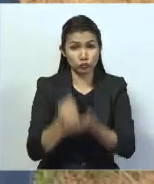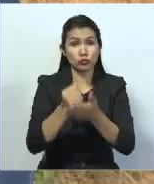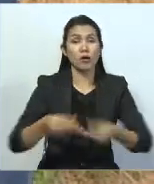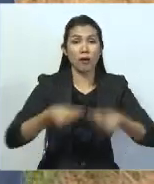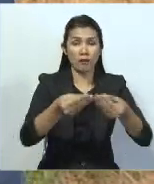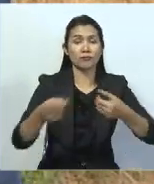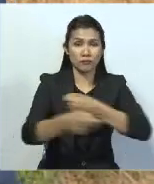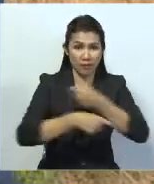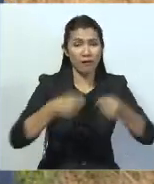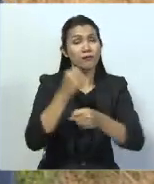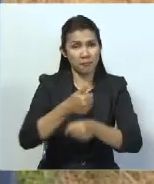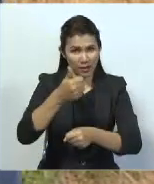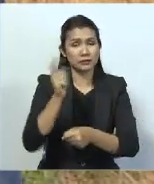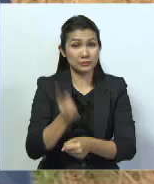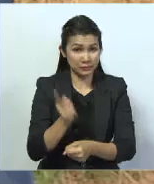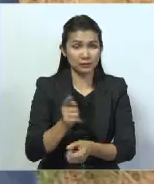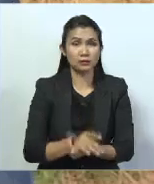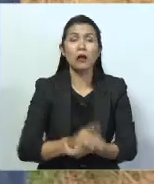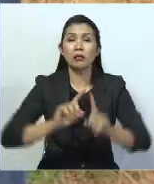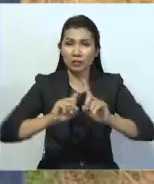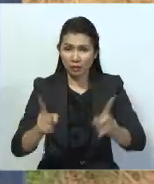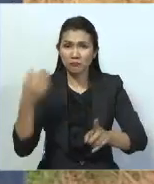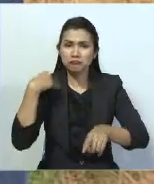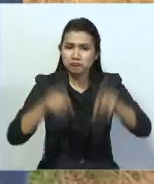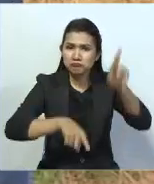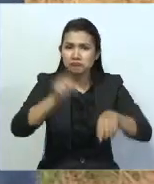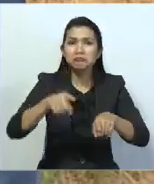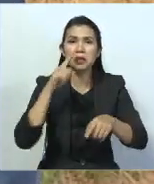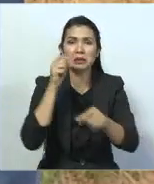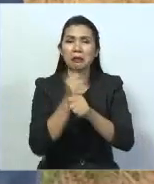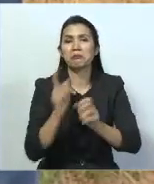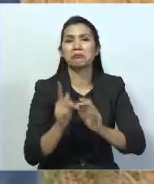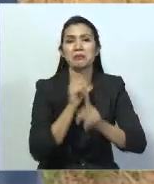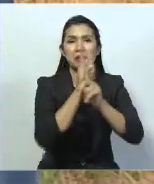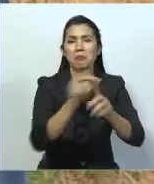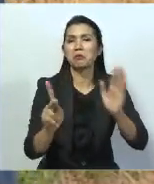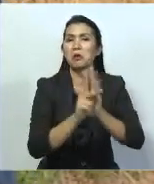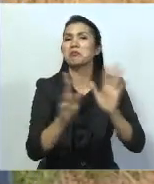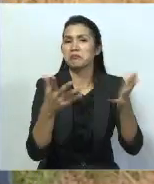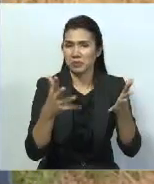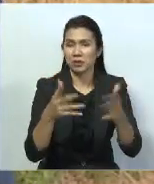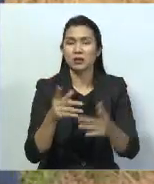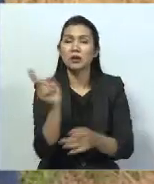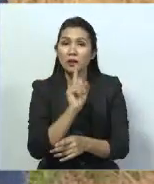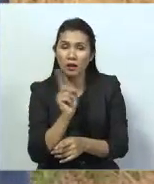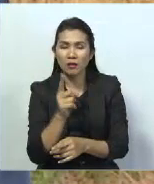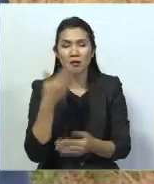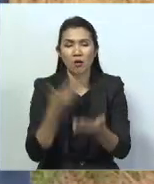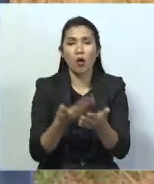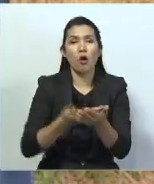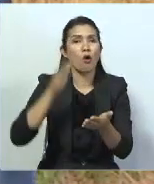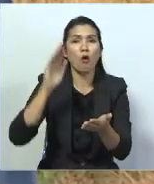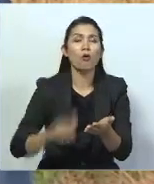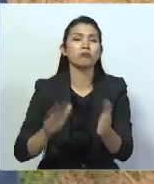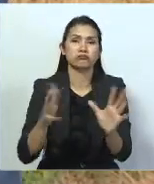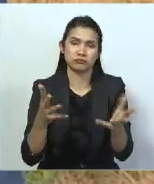ย่างแท้จริงค่ะแต่ว่ายังพบว่าบางพื้นที่นั้นยังไม่ปฏิบัติตามกฎระเบียบของทางราชการนั่นก็คือไม่ลดค่าธรรมเนียม